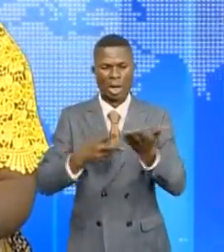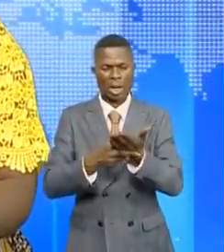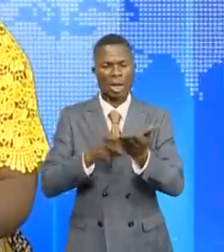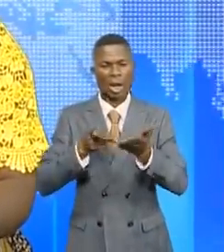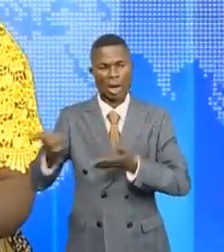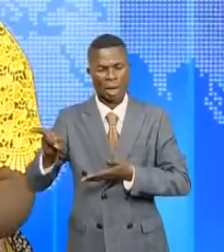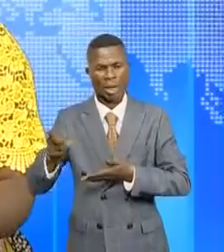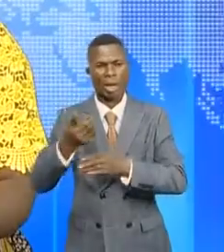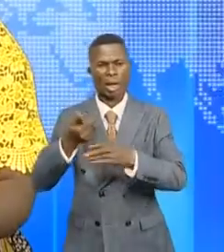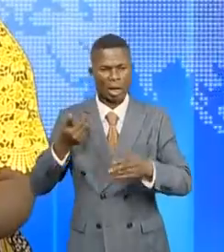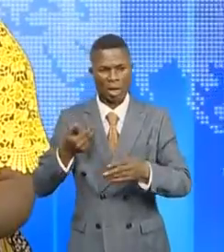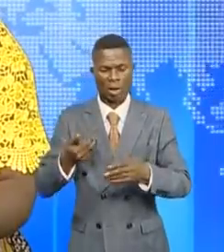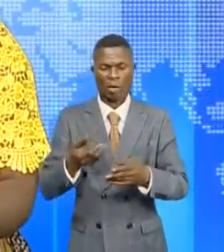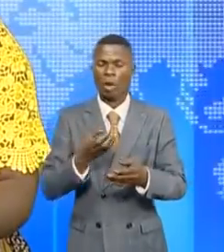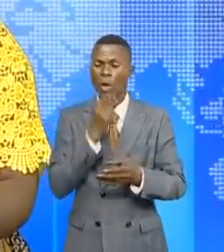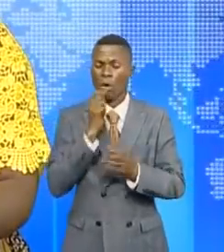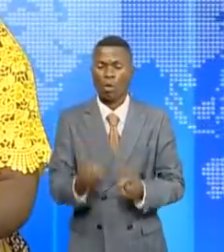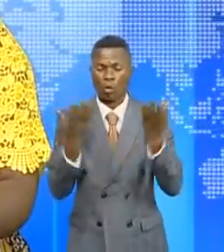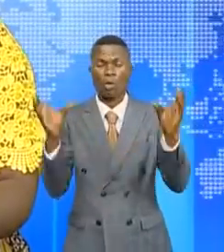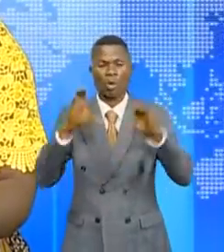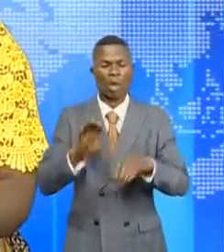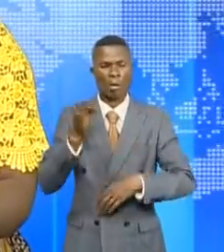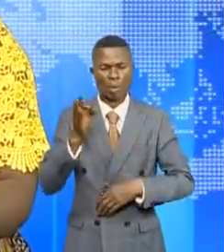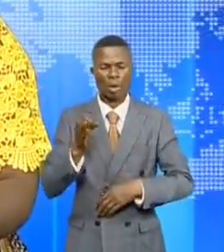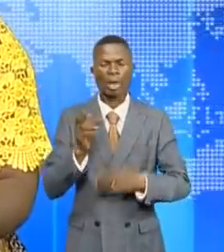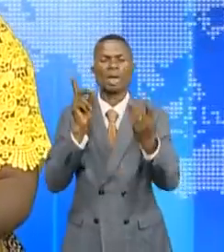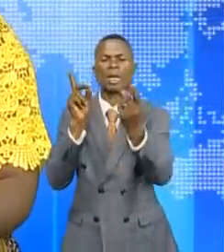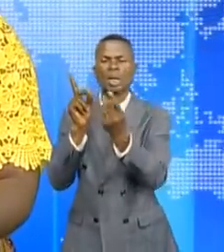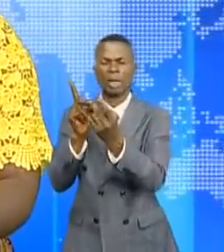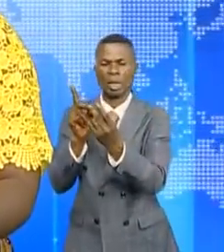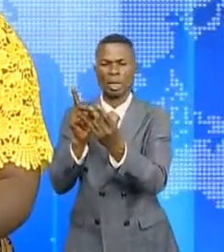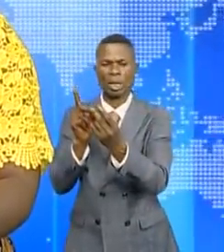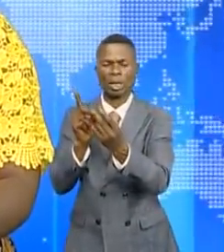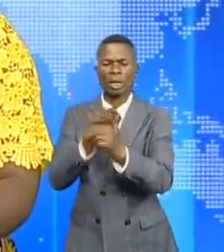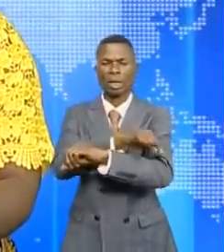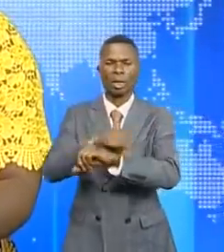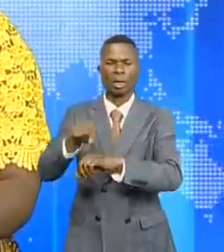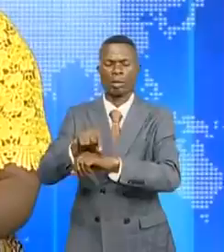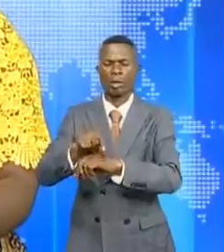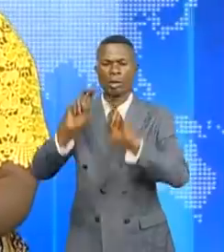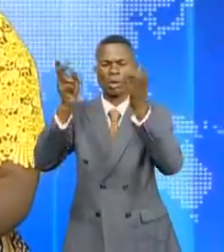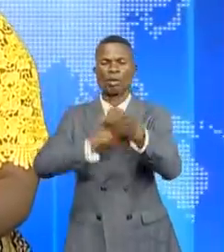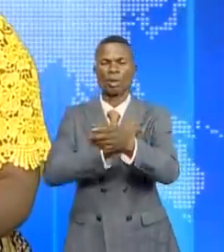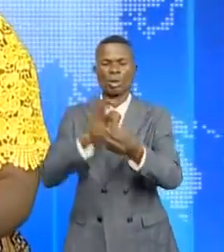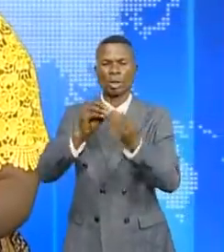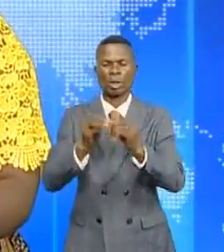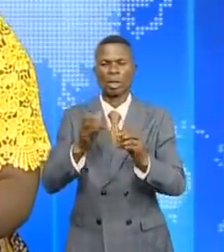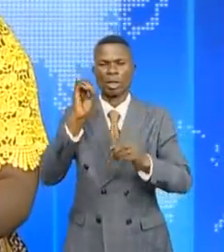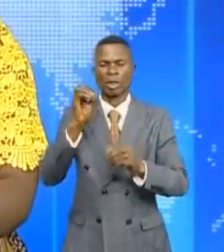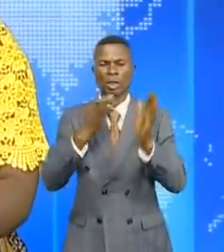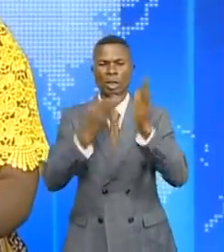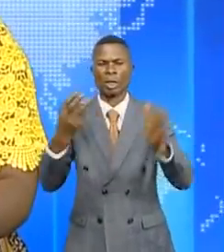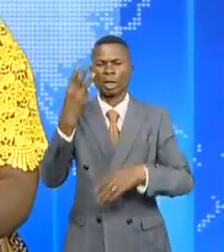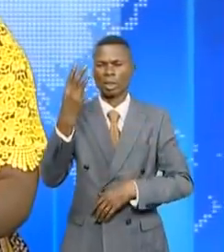billets avant l'éruption volcanique sont priés de contacter notre agence de Goma au numéro